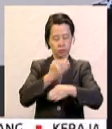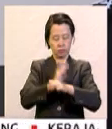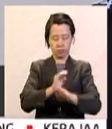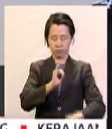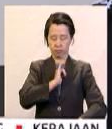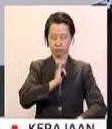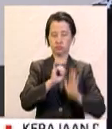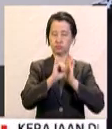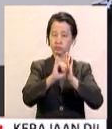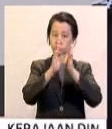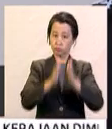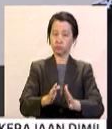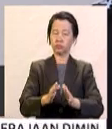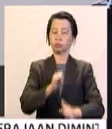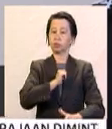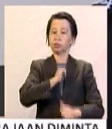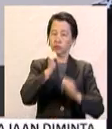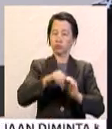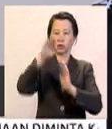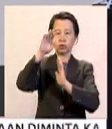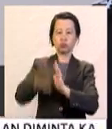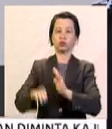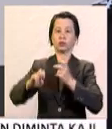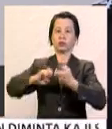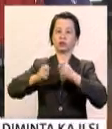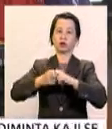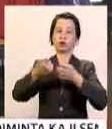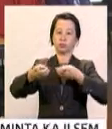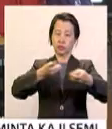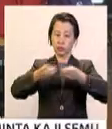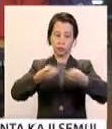jati diri dan sekaligus dapat mengurangkan masalah disiplin.